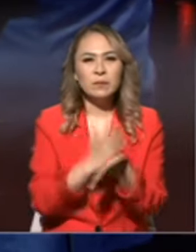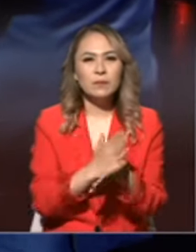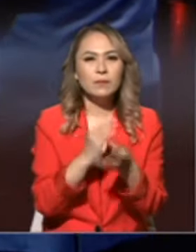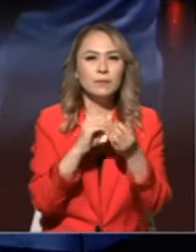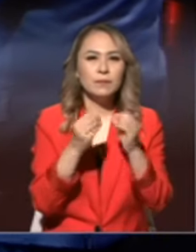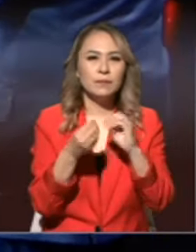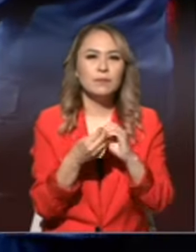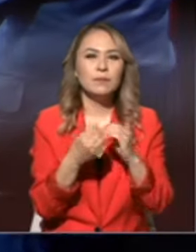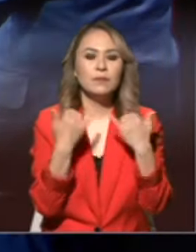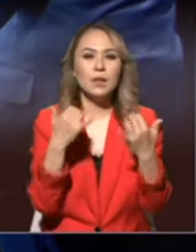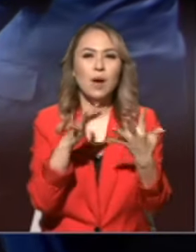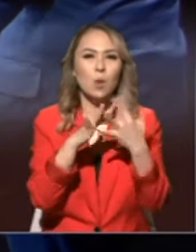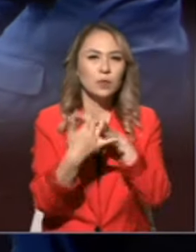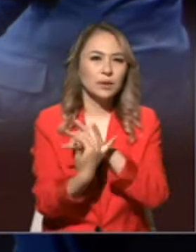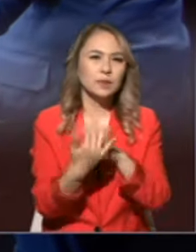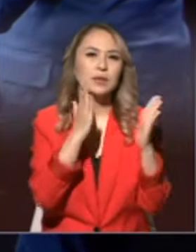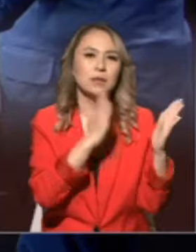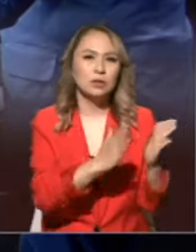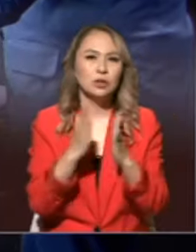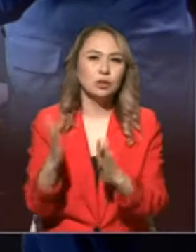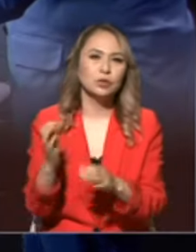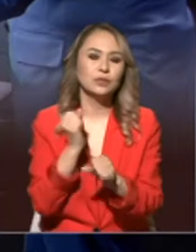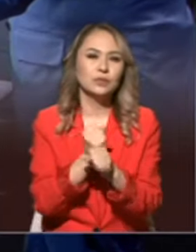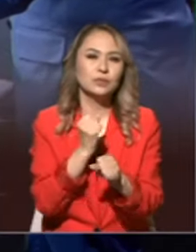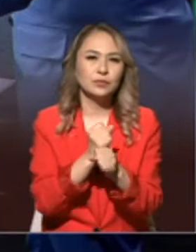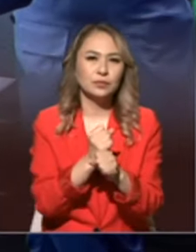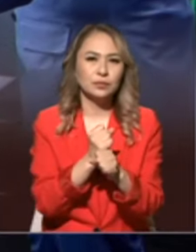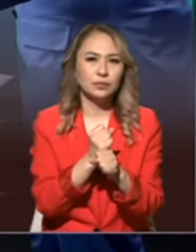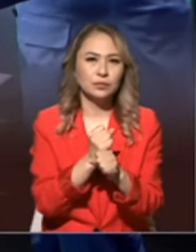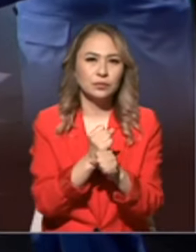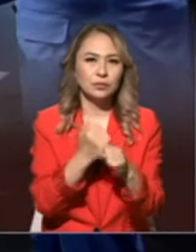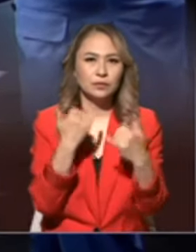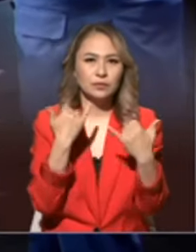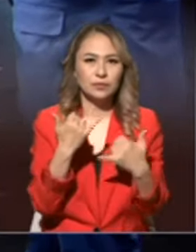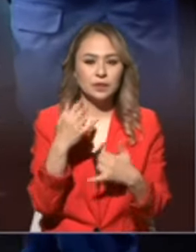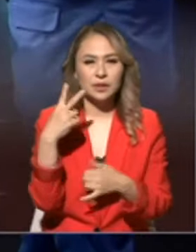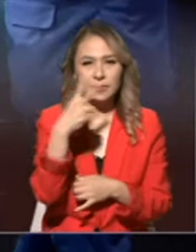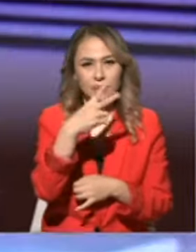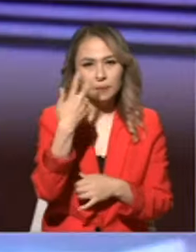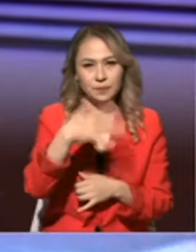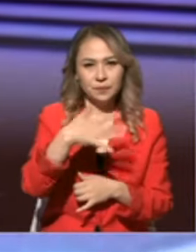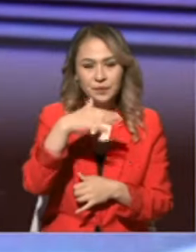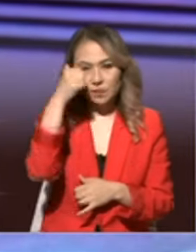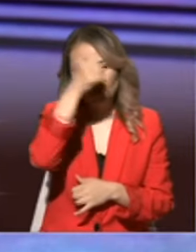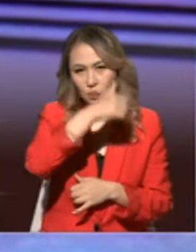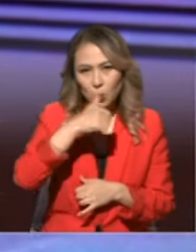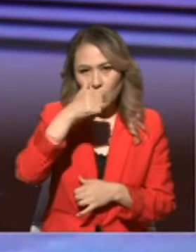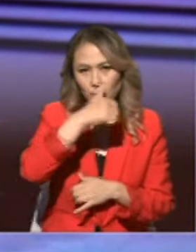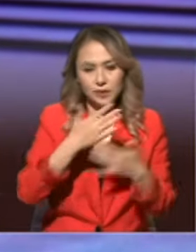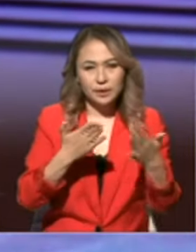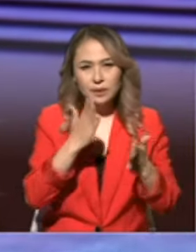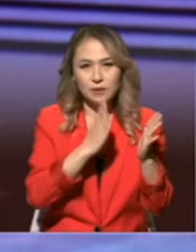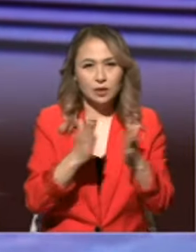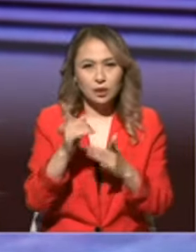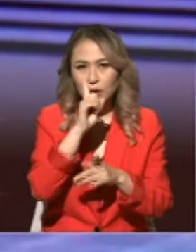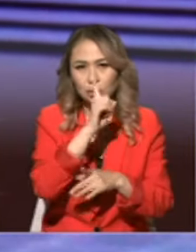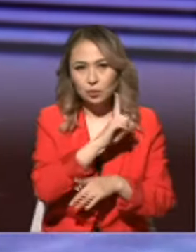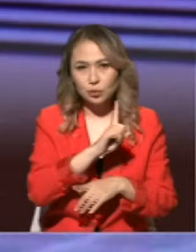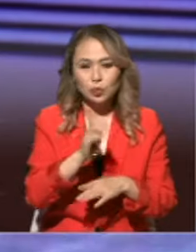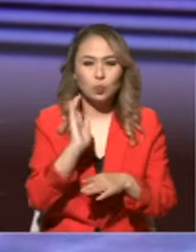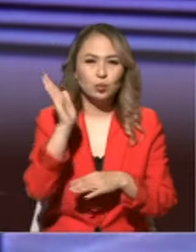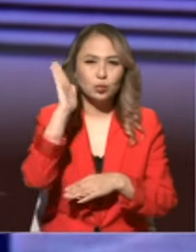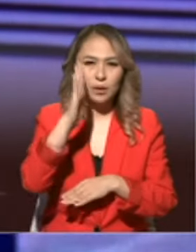және мына ауылдарды ретке келтіру мәселелері бар. Осының бәрі сол 2050 жылға дейін біз реттемесек, болашақта